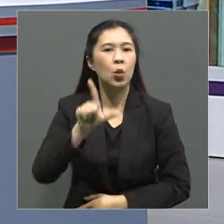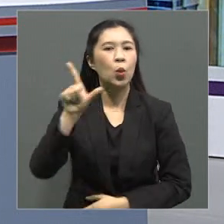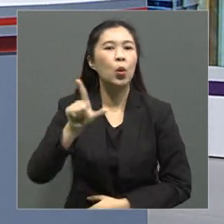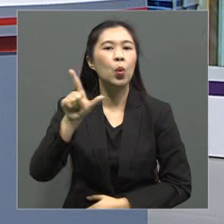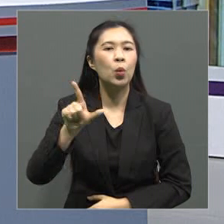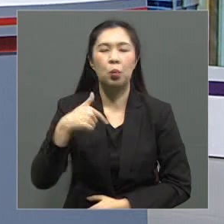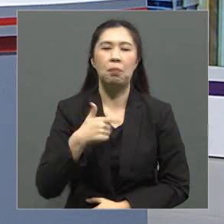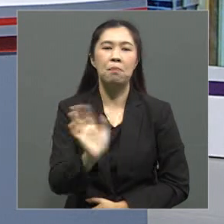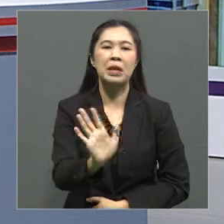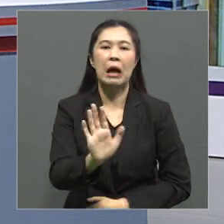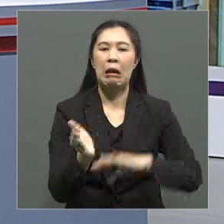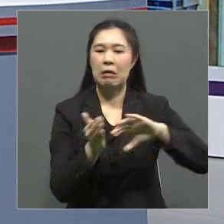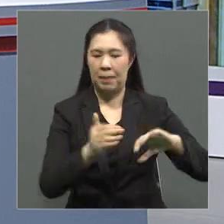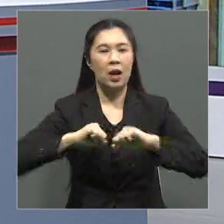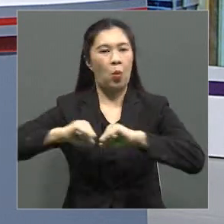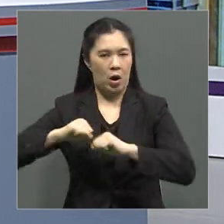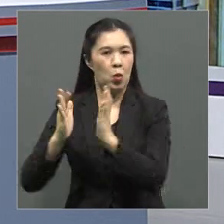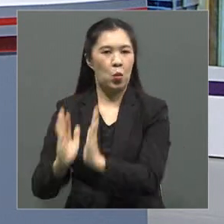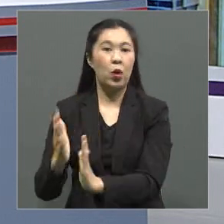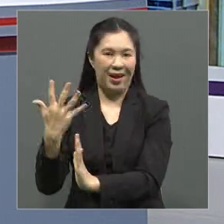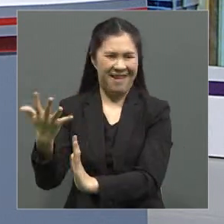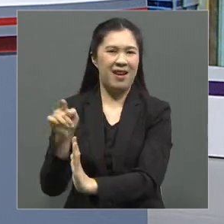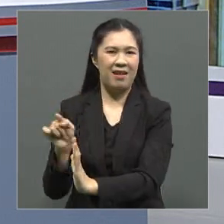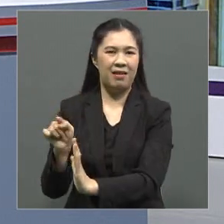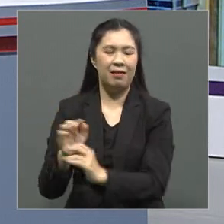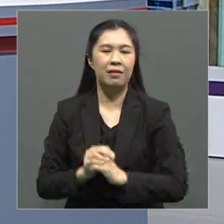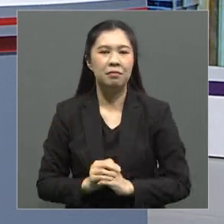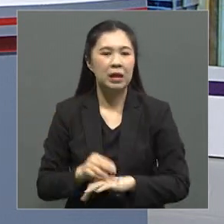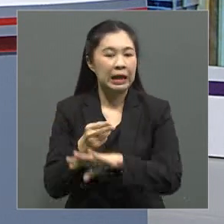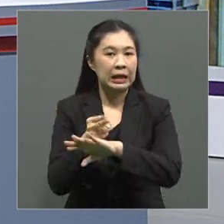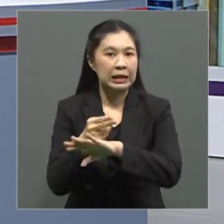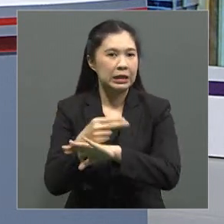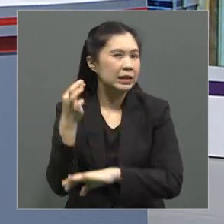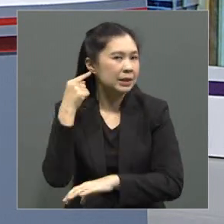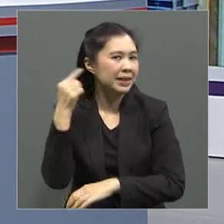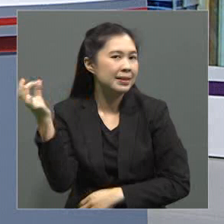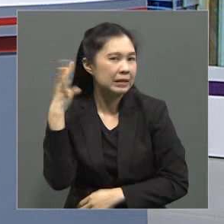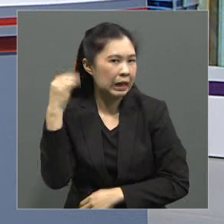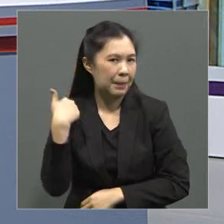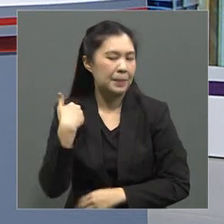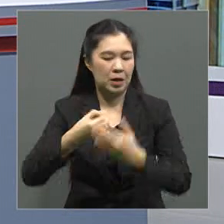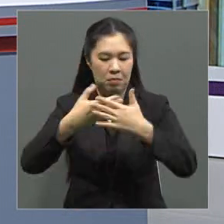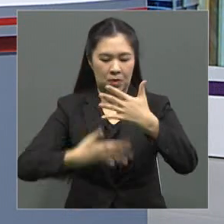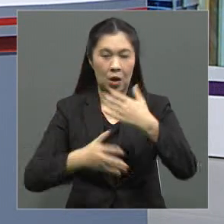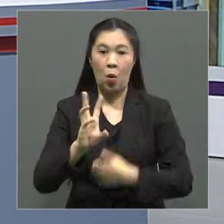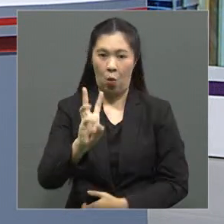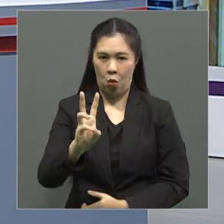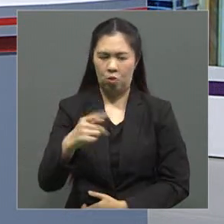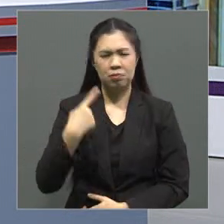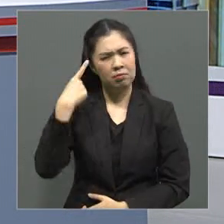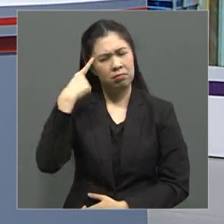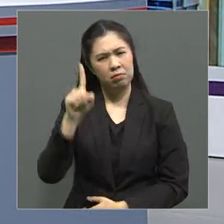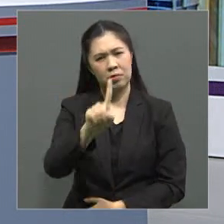นะแต่เป็นวัยรุ่น 5คนแต่คือดูไปดูมาเนี่ยคลิปเสียงมันมี 6คลิปด้วยกันหลายคนก็ตั้งข้อสงสัยไงเอ๊ะ